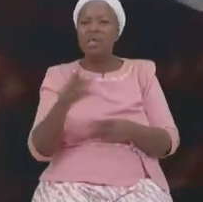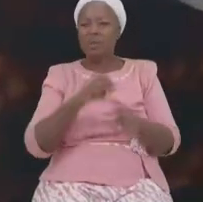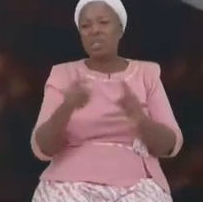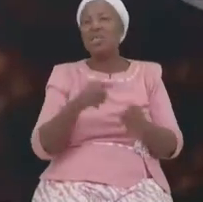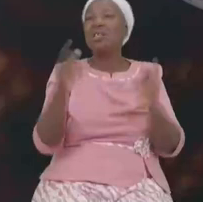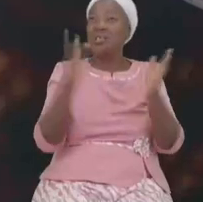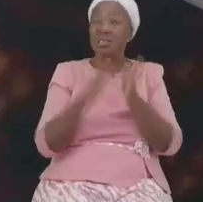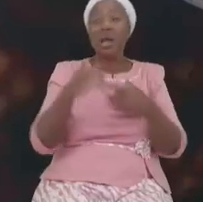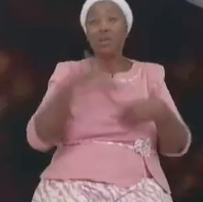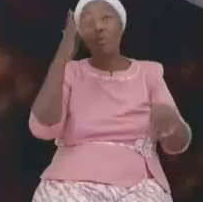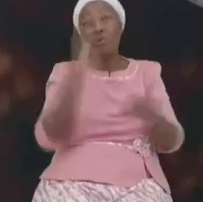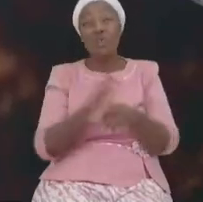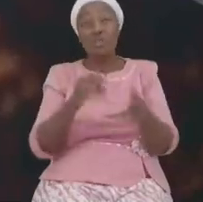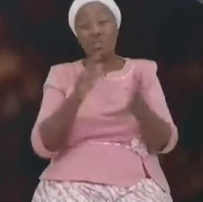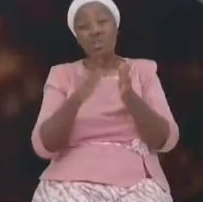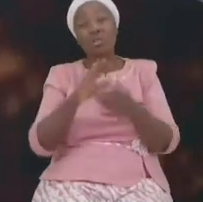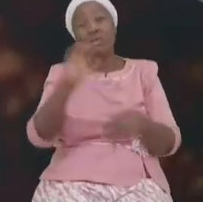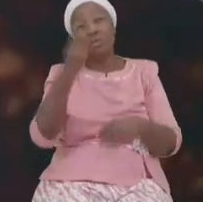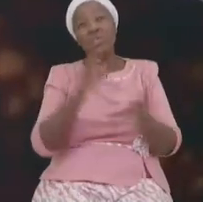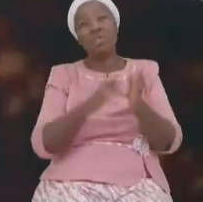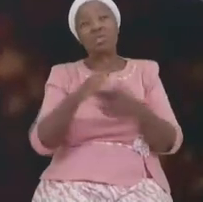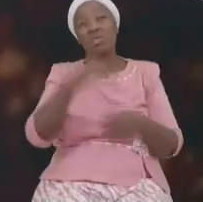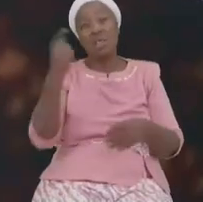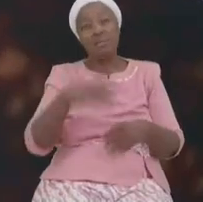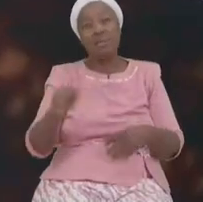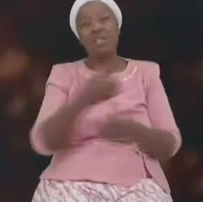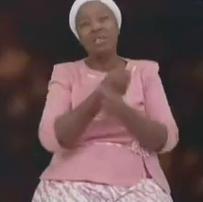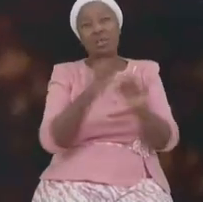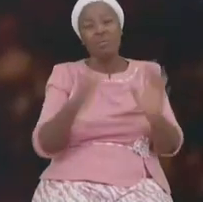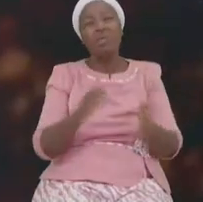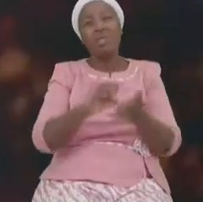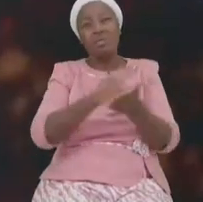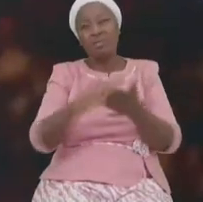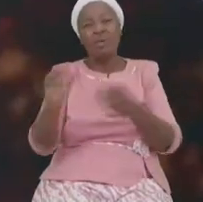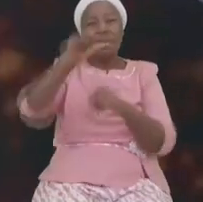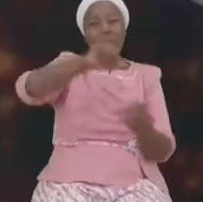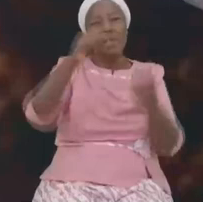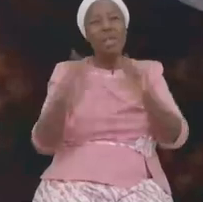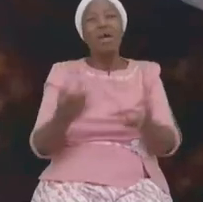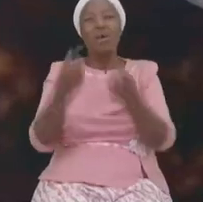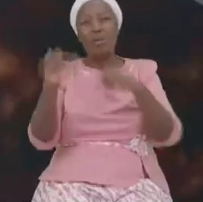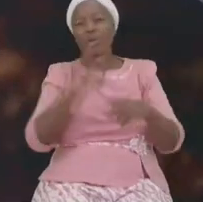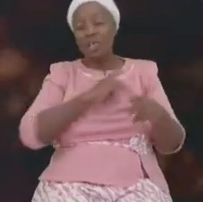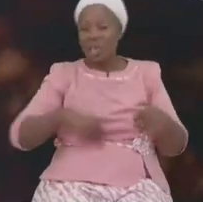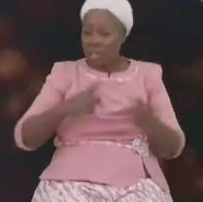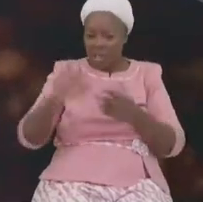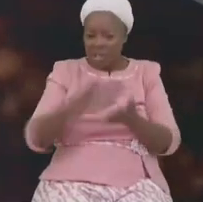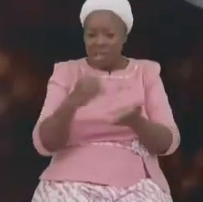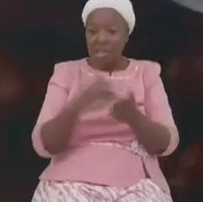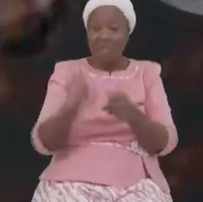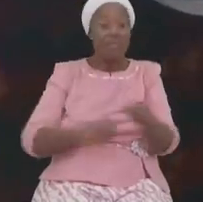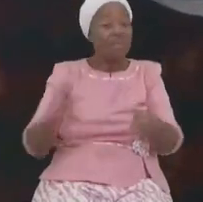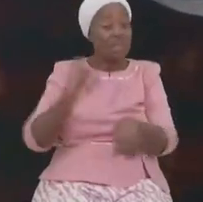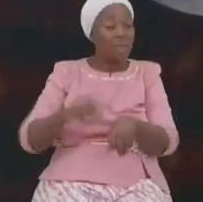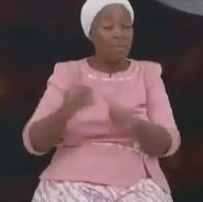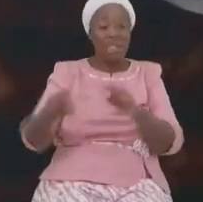Jésus toujours, sauveur, sanctificateur, celui qui baptise, le roi qui vient. Et il le chante à tout moment, mais il ne